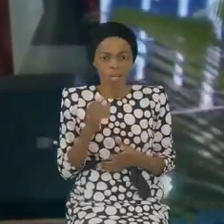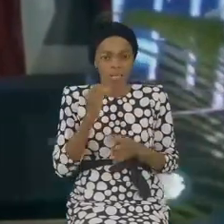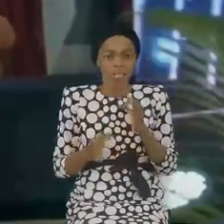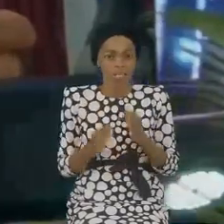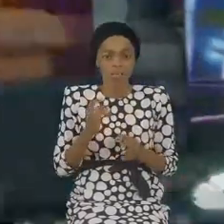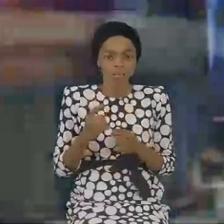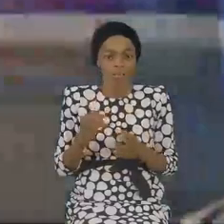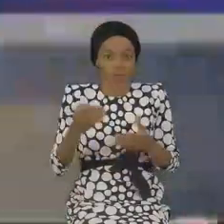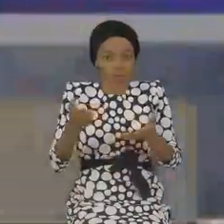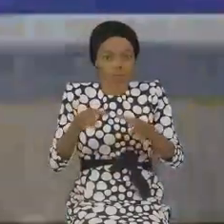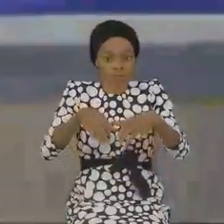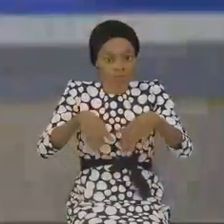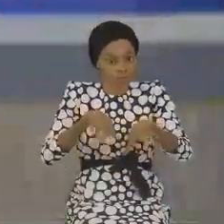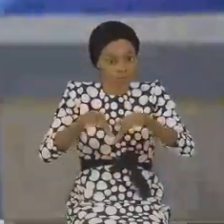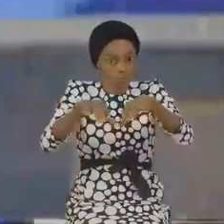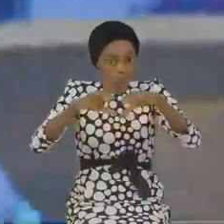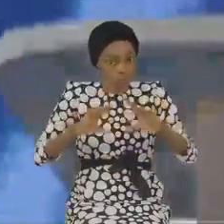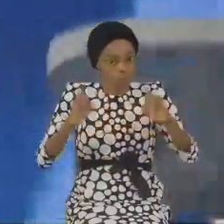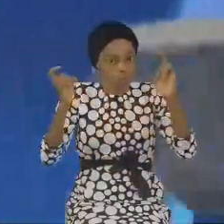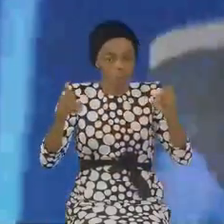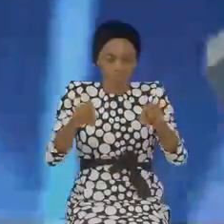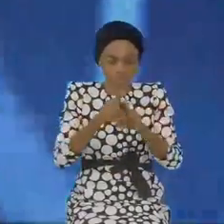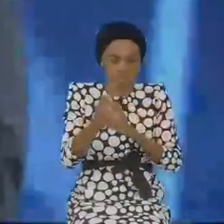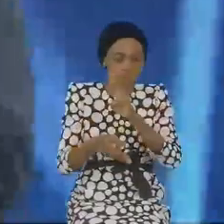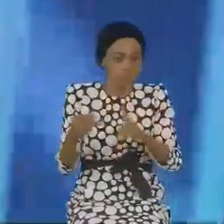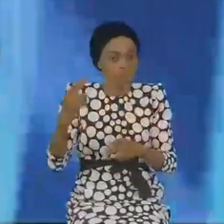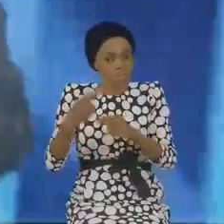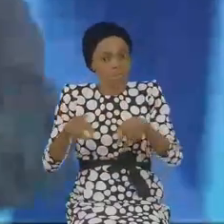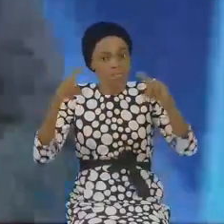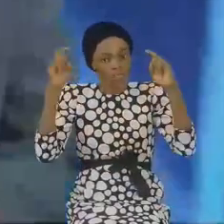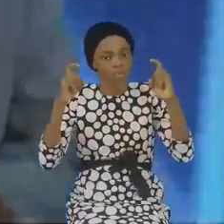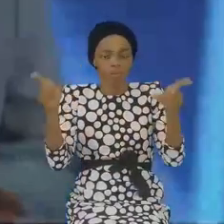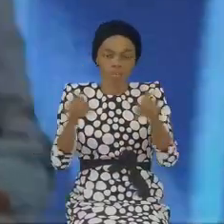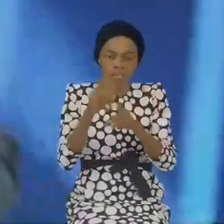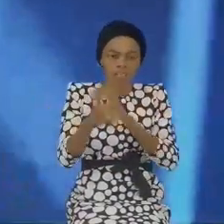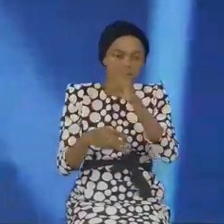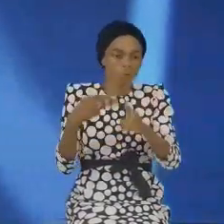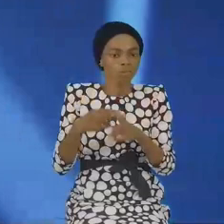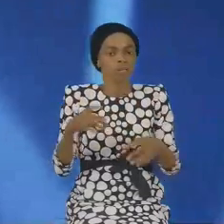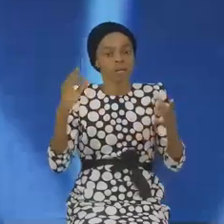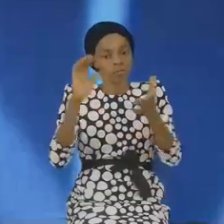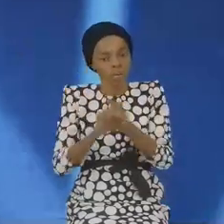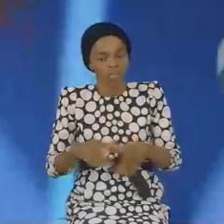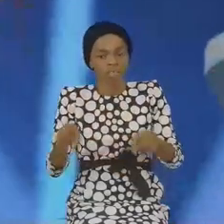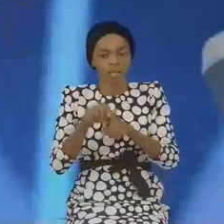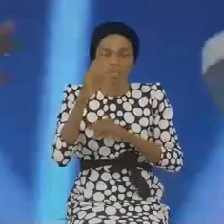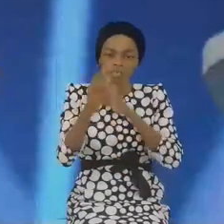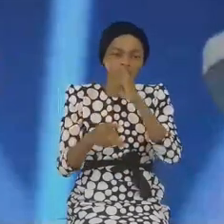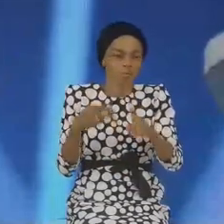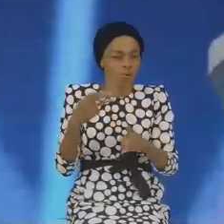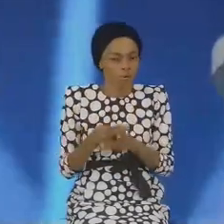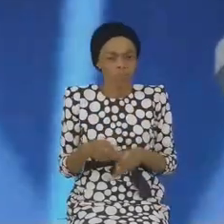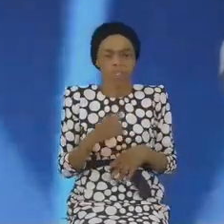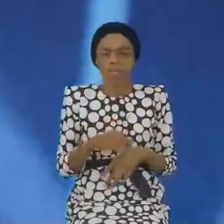Ils veulent faire une cérémonie de nomination comme le monde. Ils veulent se marier comme le monde. Ils veulent faire